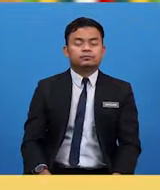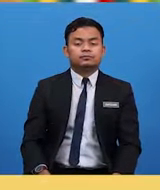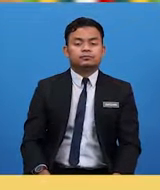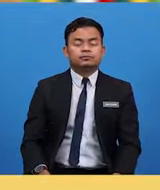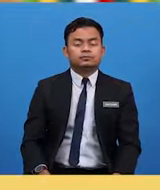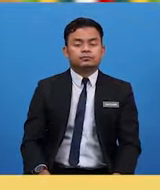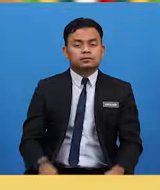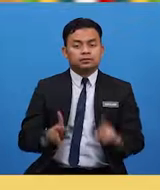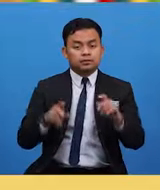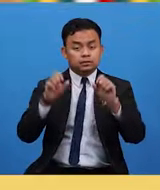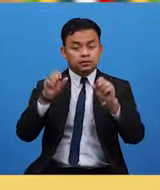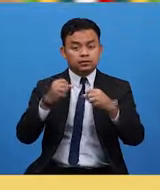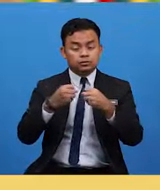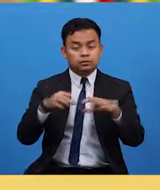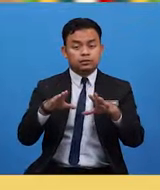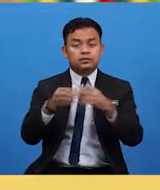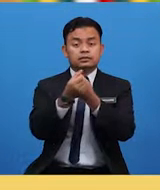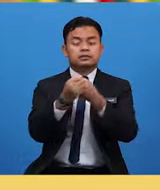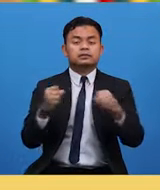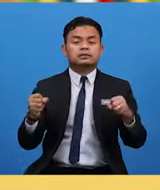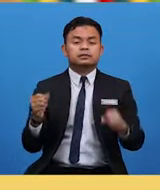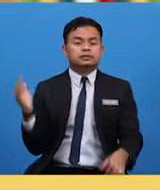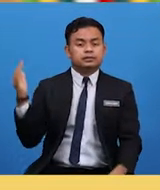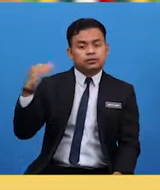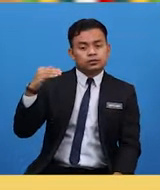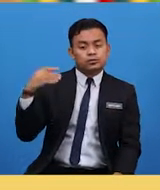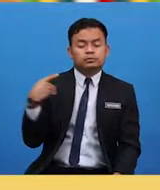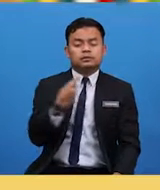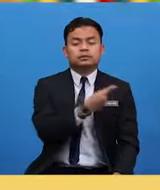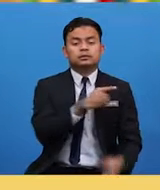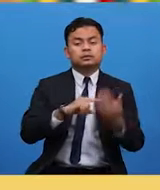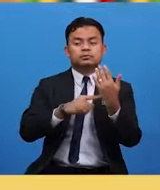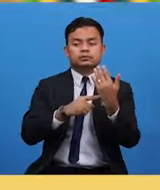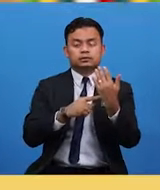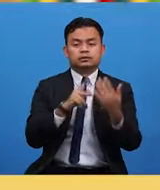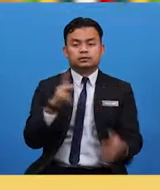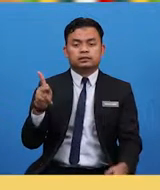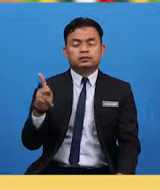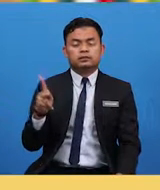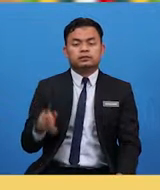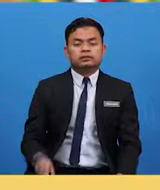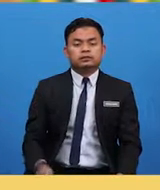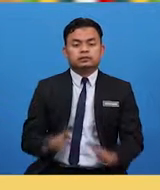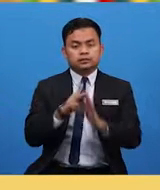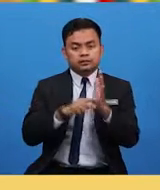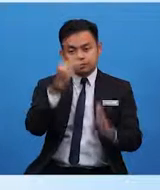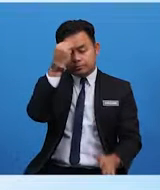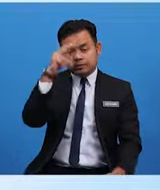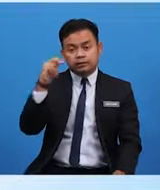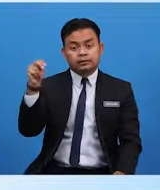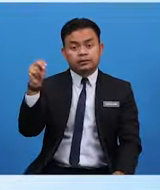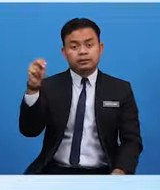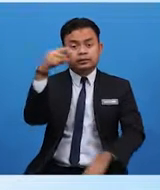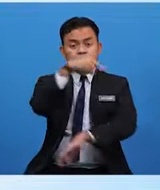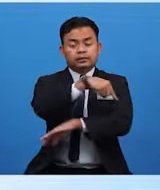kalau sudah bersedia jam kita mulakan kemahiran pada hari ini